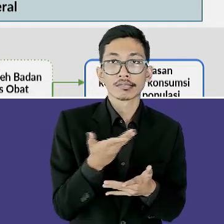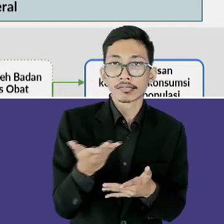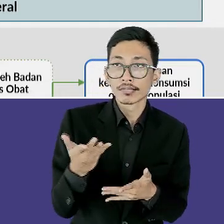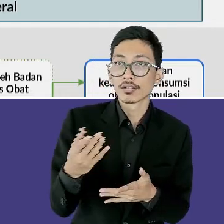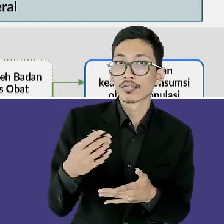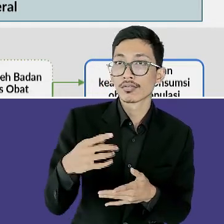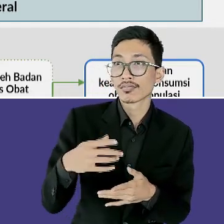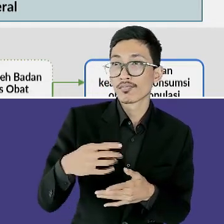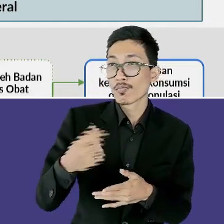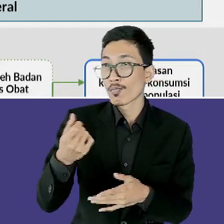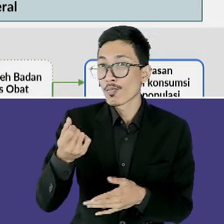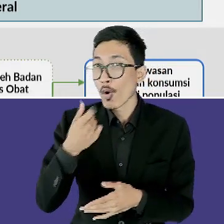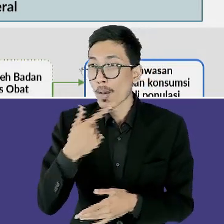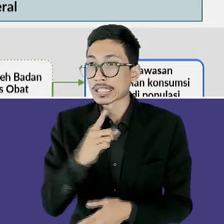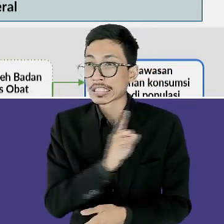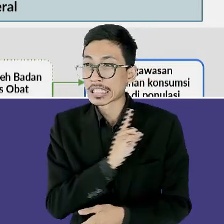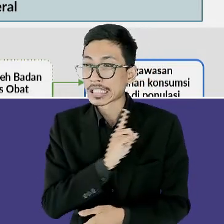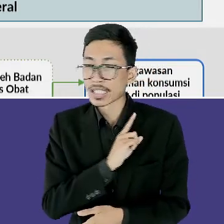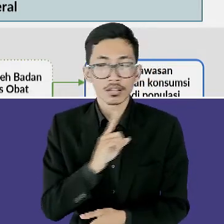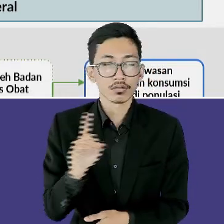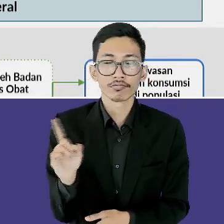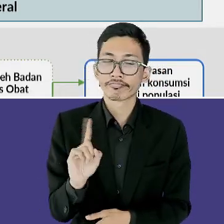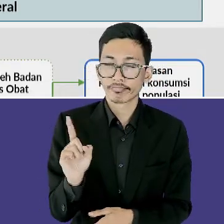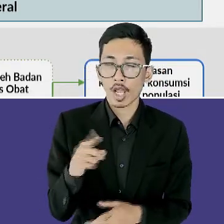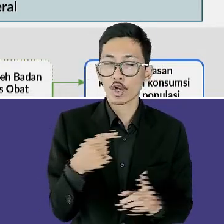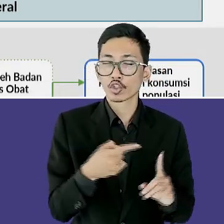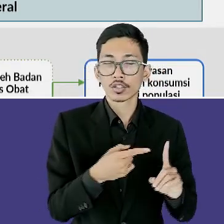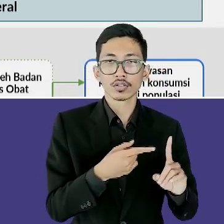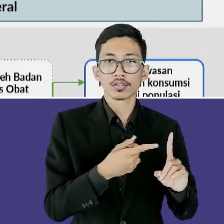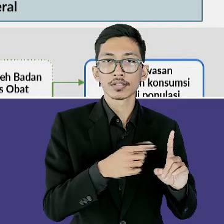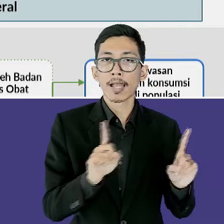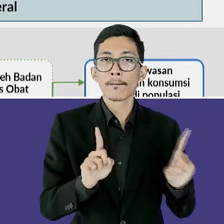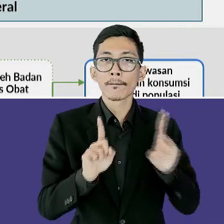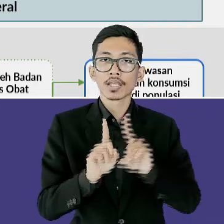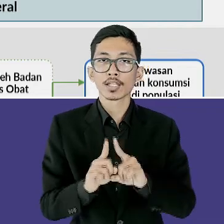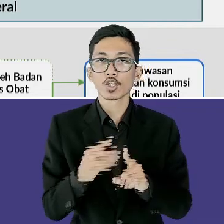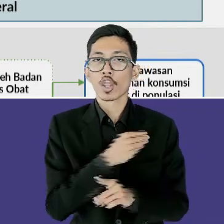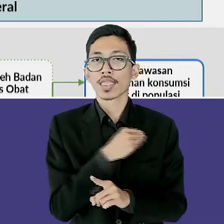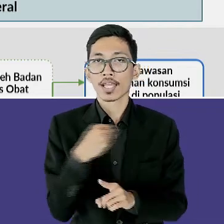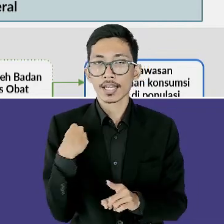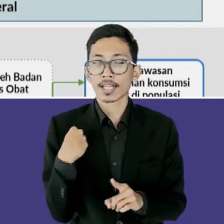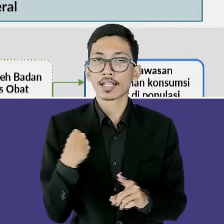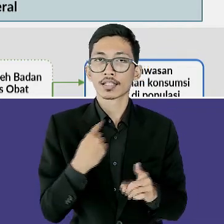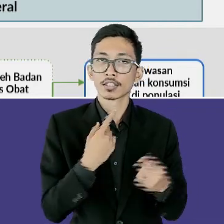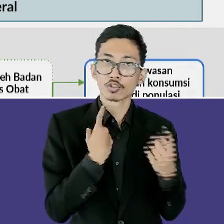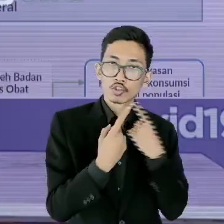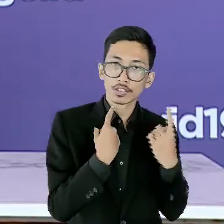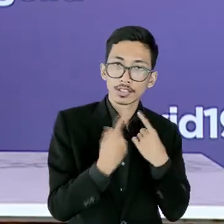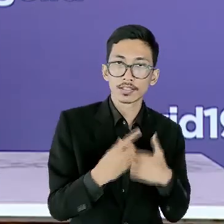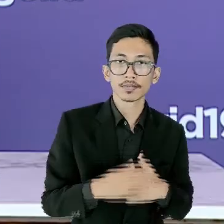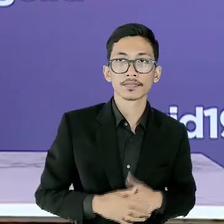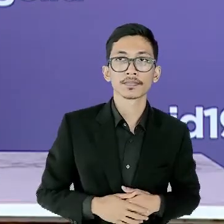tanpa pengawasan tenaga kesehatan. Sebagai informasi,